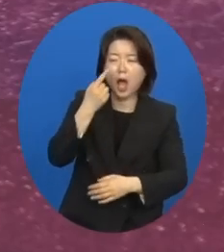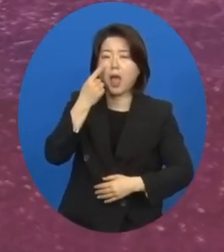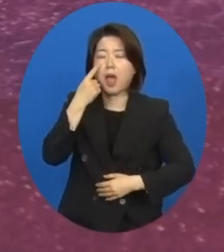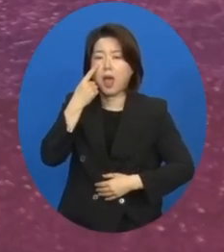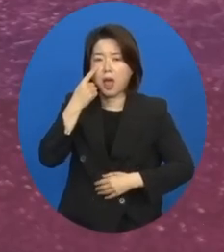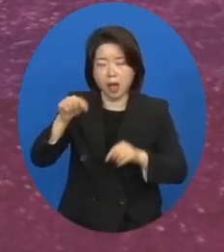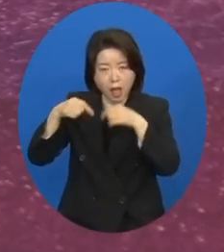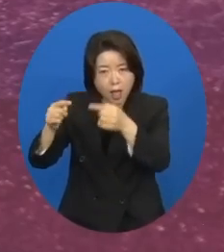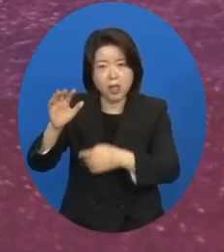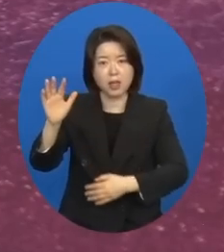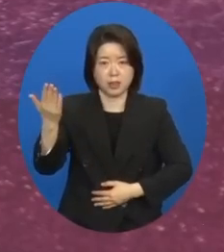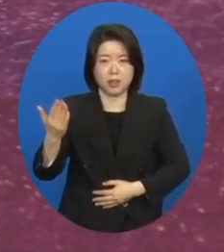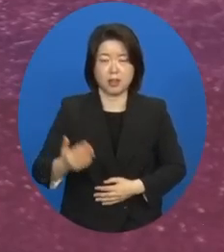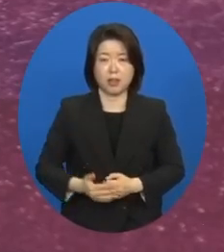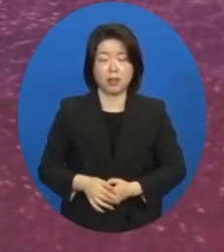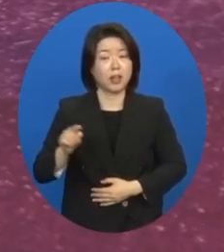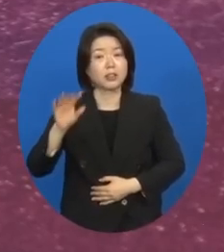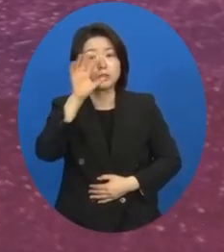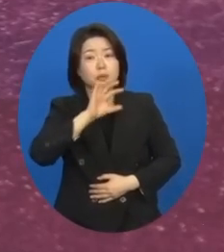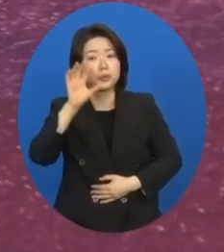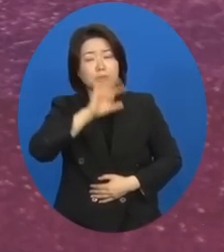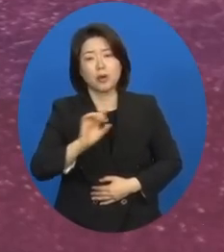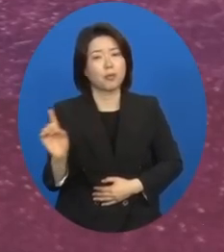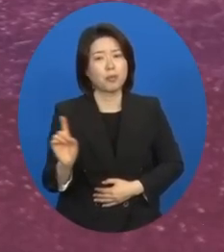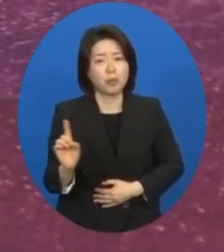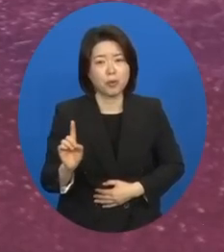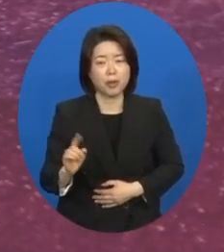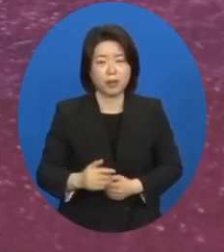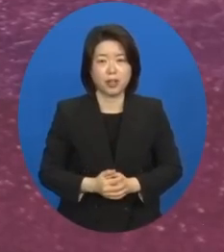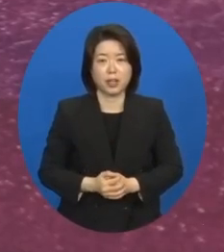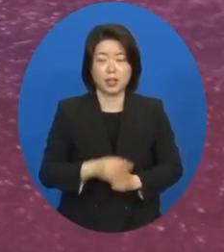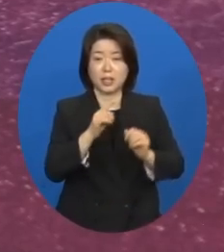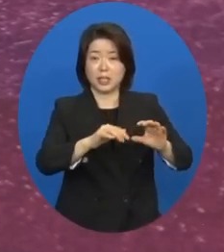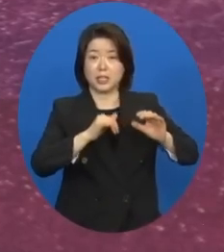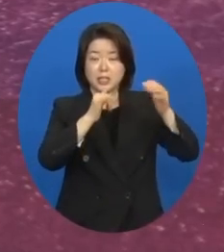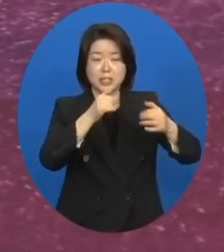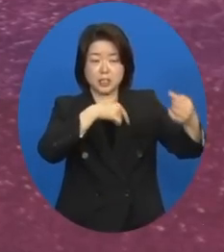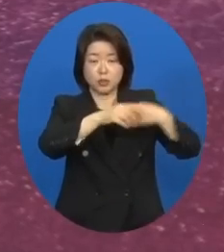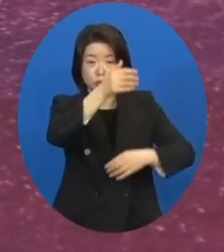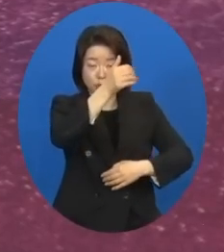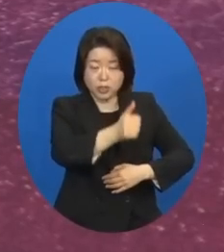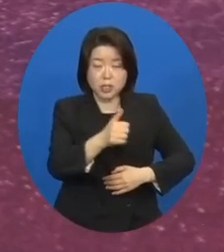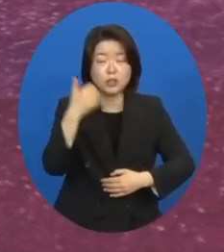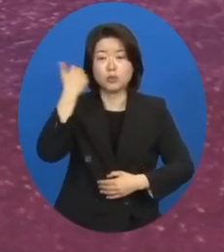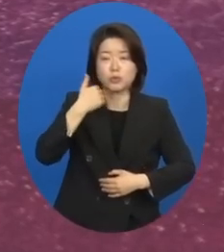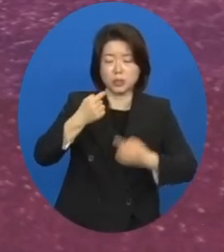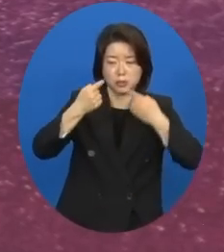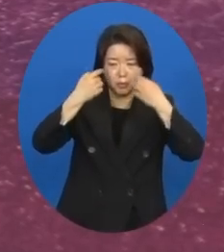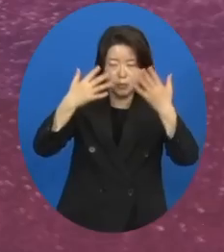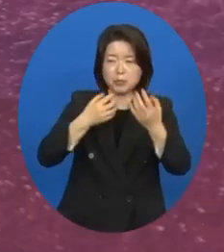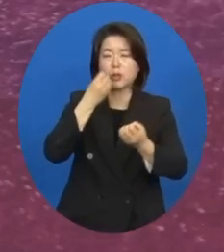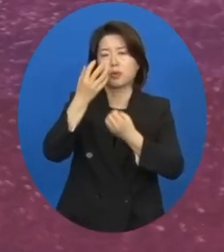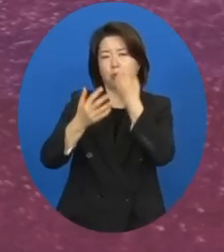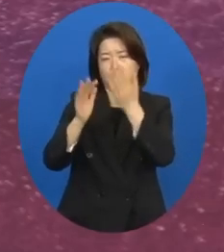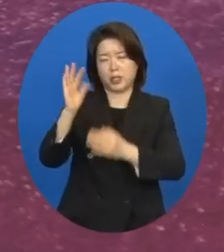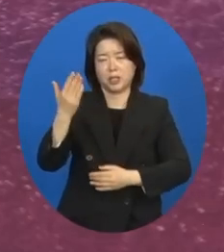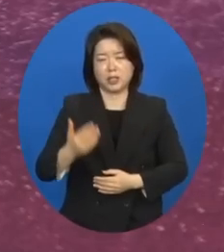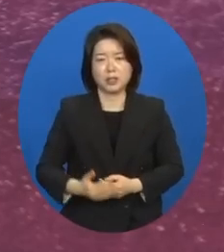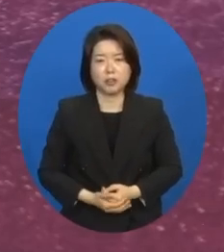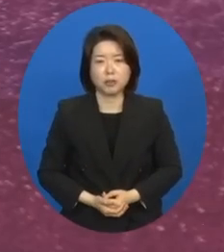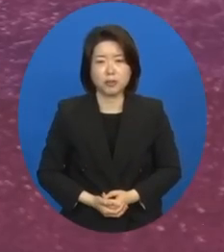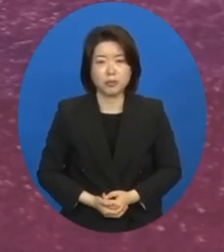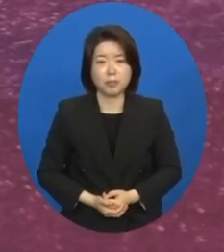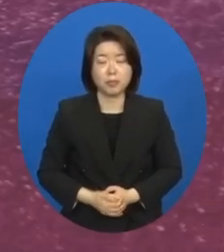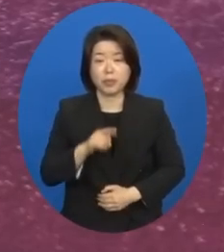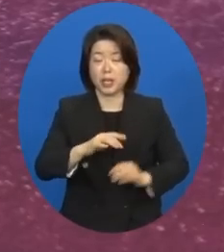것입니다. 그 훈련이 무엇입니까? 이 세상의 주권자가 누구인지 분명하게 고백하자는 거예요.